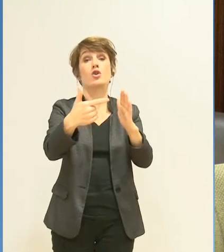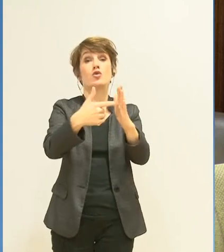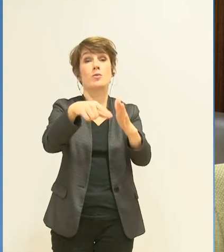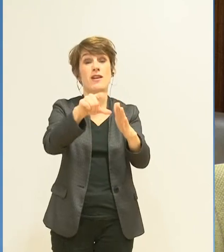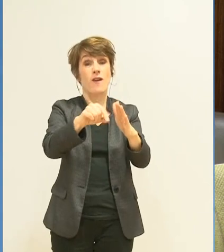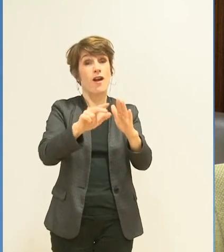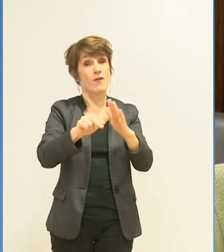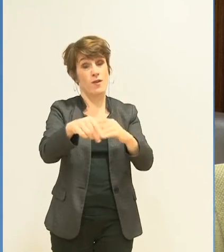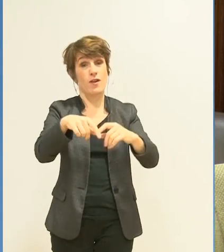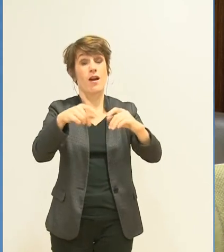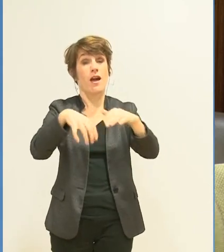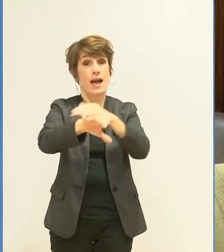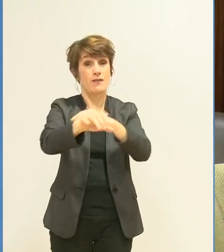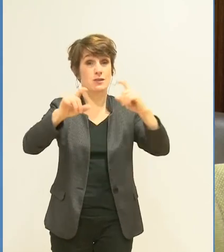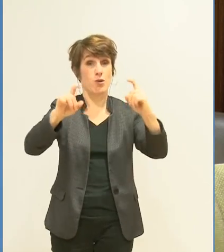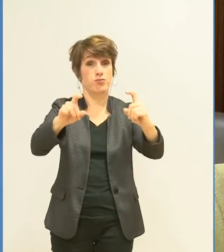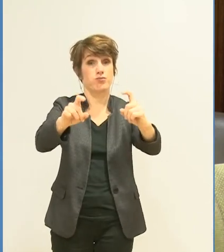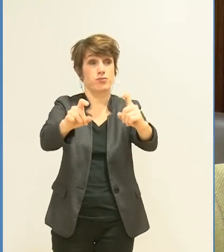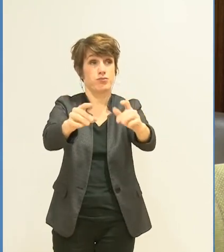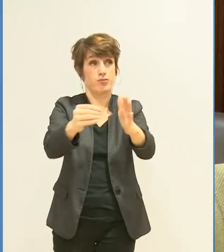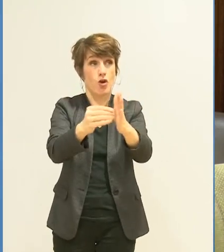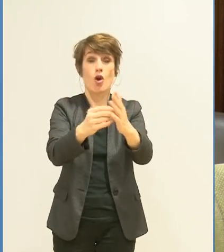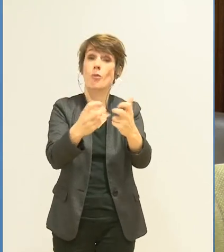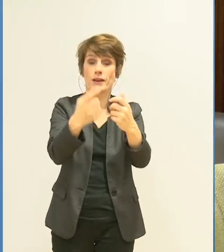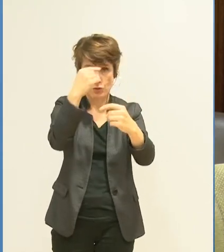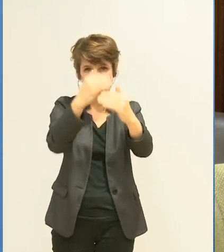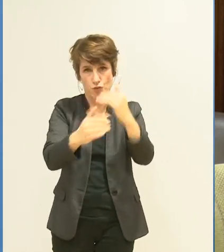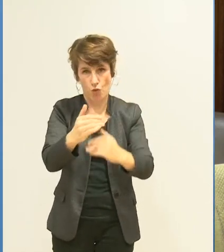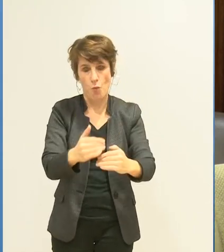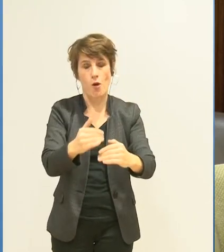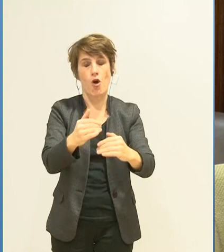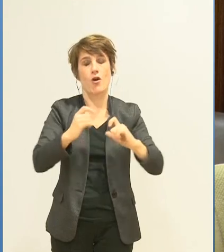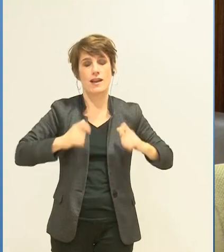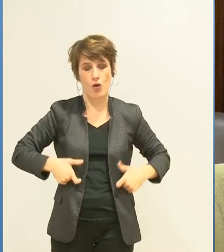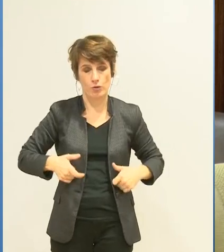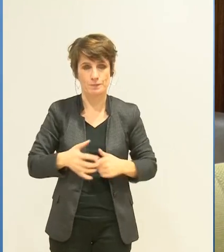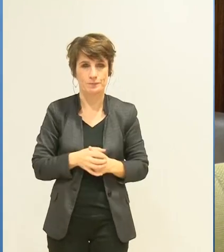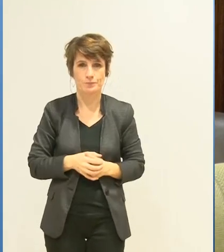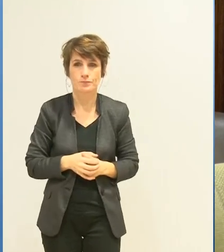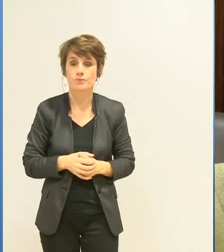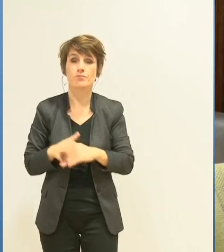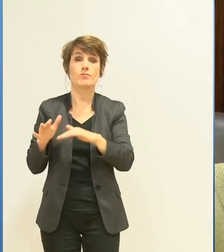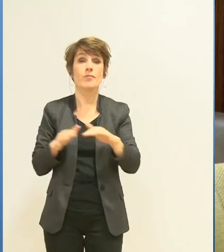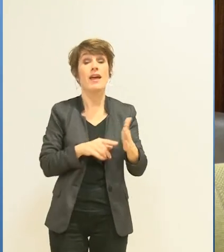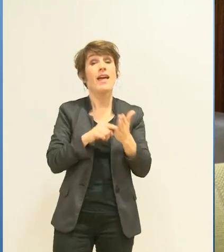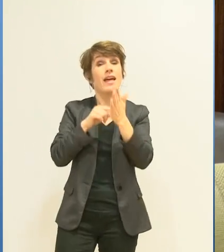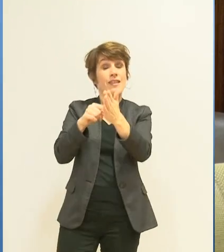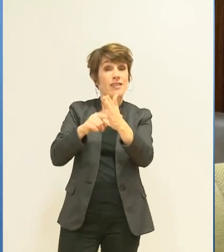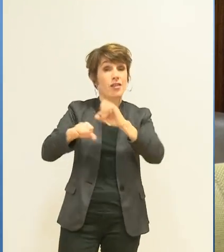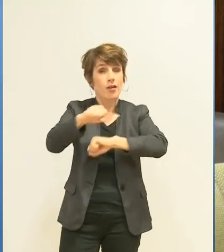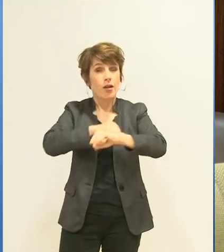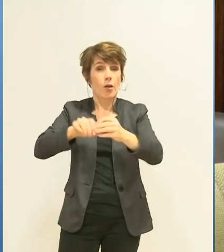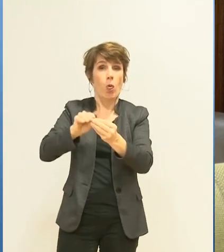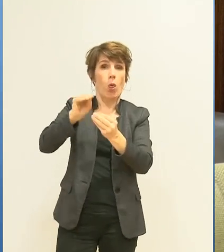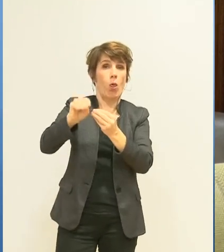devoir tout à l'heure avec une des m concernant le plan école par exemple une date qui a été restructurée pour repousser son remboursement